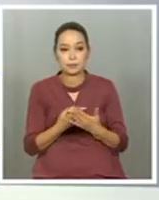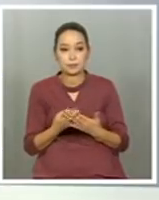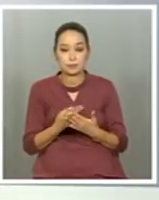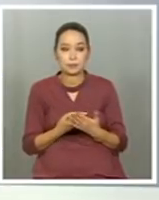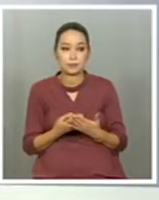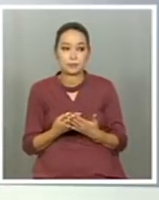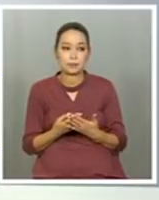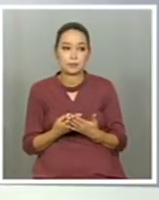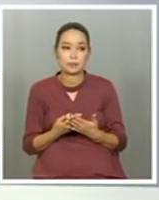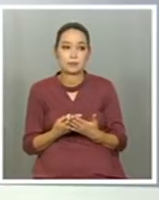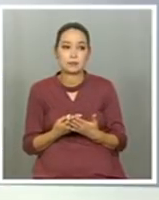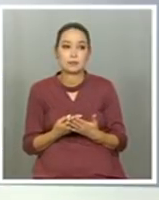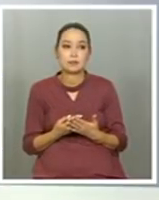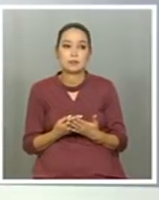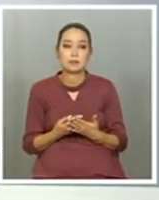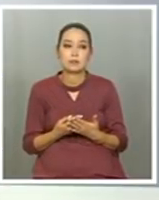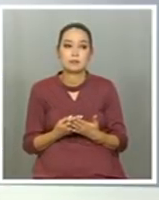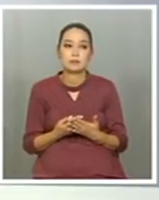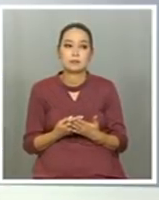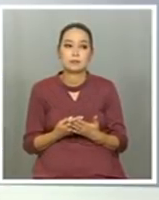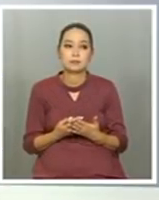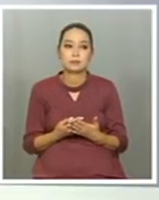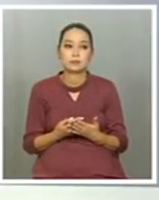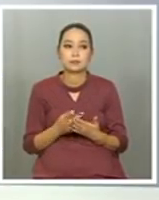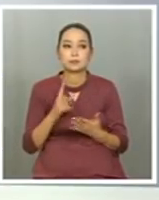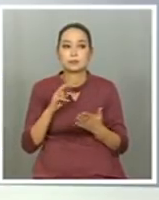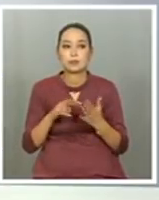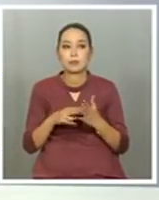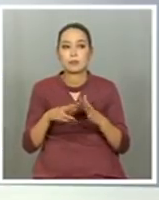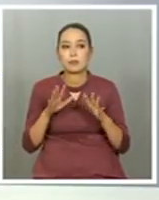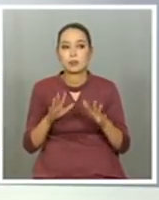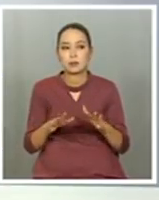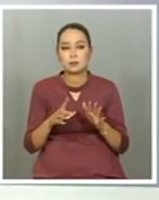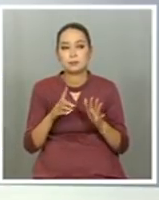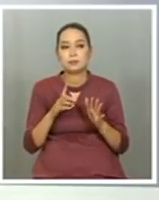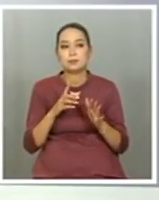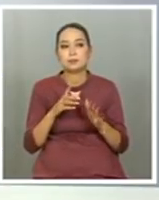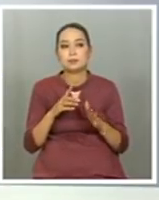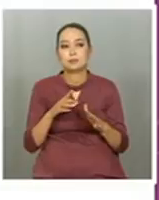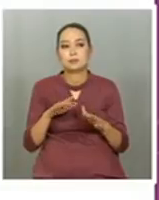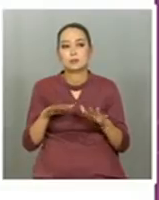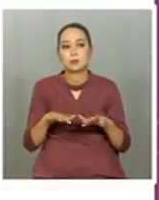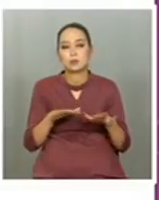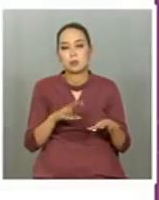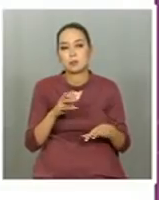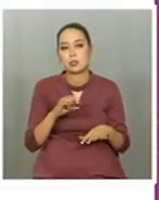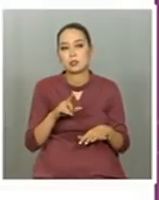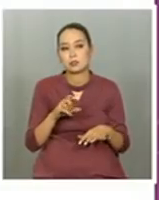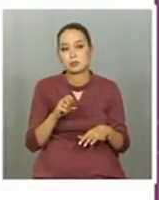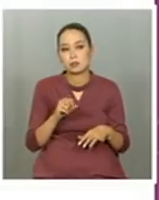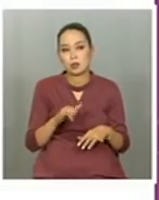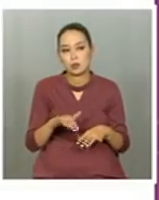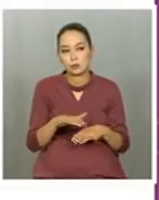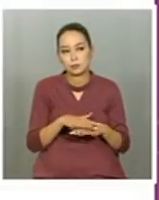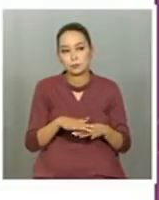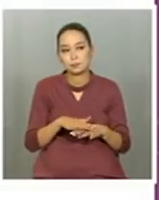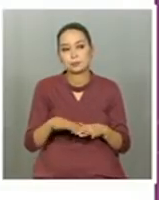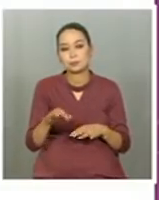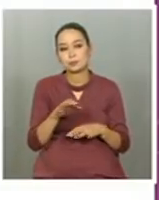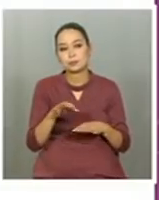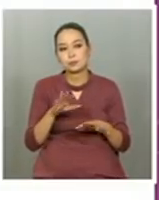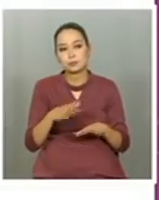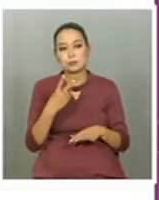Үстірт қорығы, бұның орналасуы Маңғыстау облысы, Қарағия ауданы, ауданы 223342